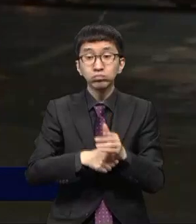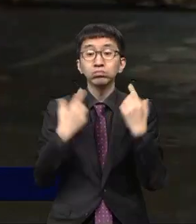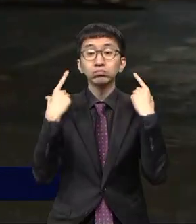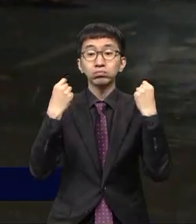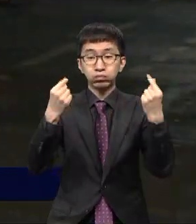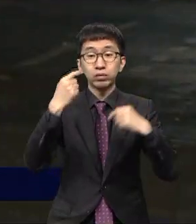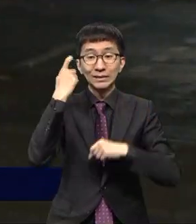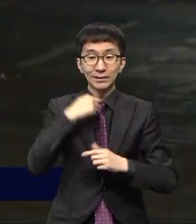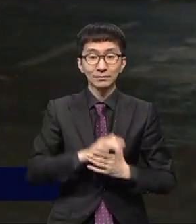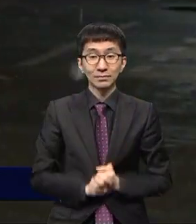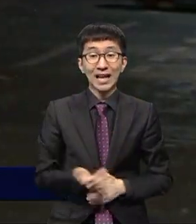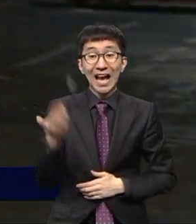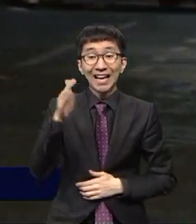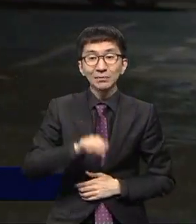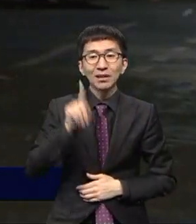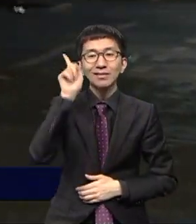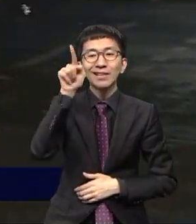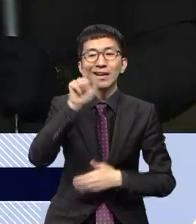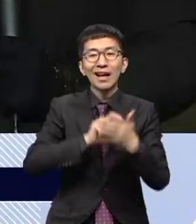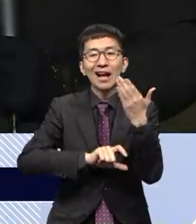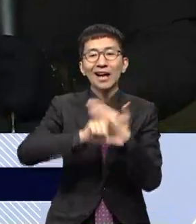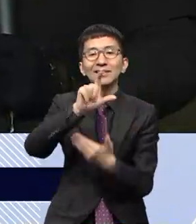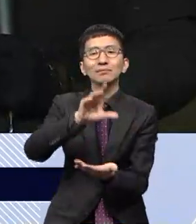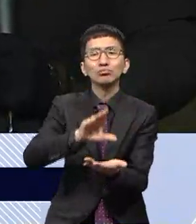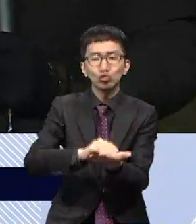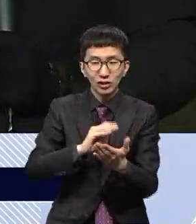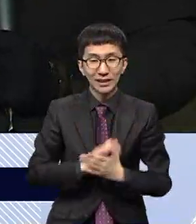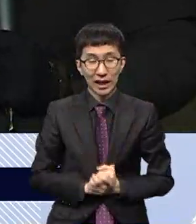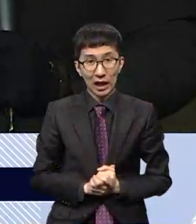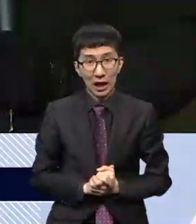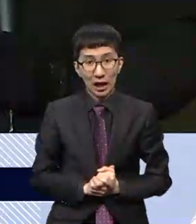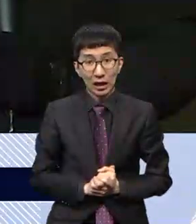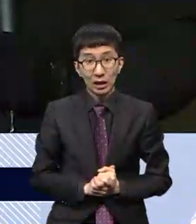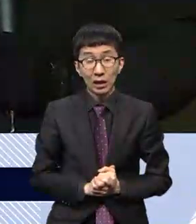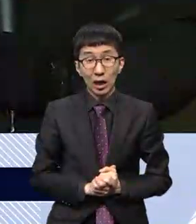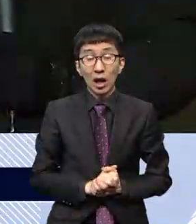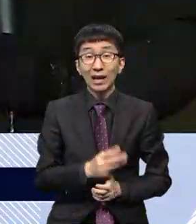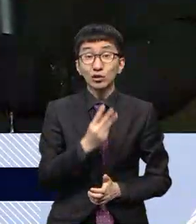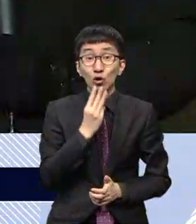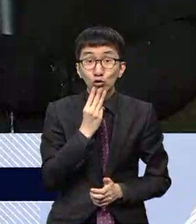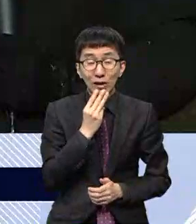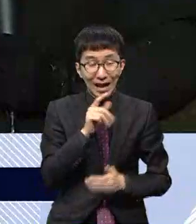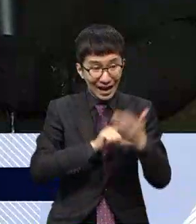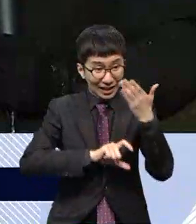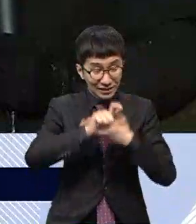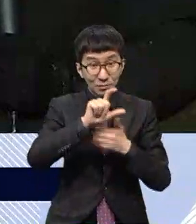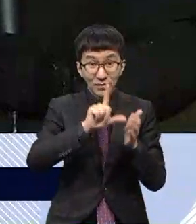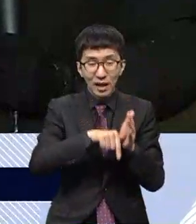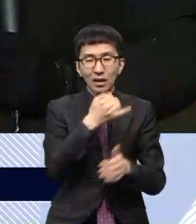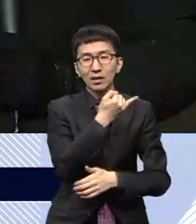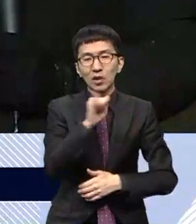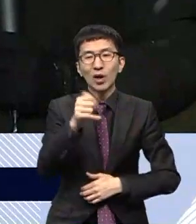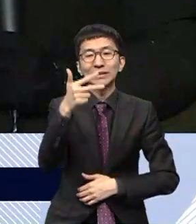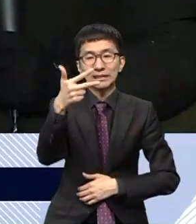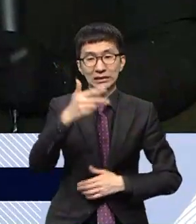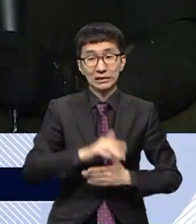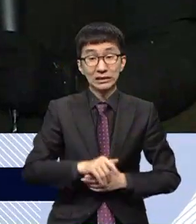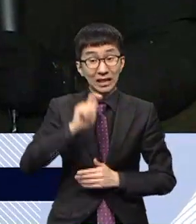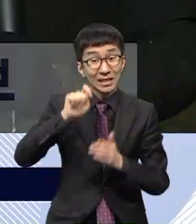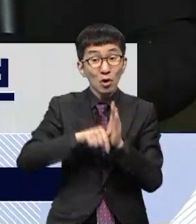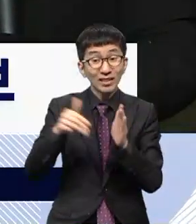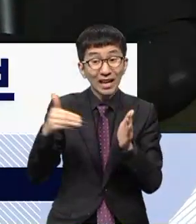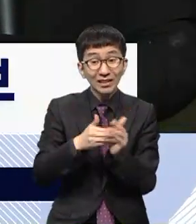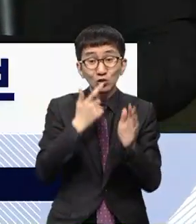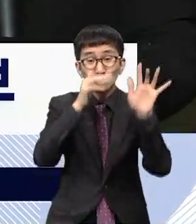다르지 않습니다. 문제는 내일 아침 출근길인데요. 내일 서울의 최저 기온이 영하 7도로 여전히 춥겠습니다. 새벽까지 내린